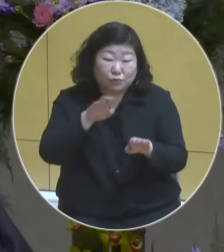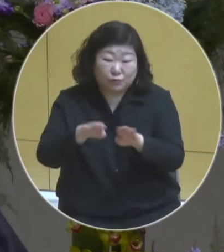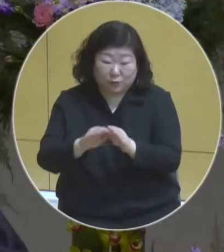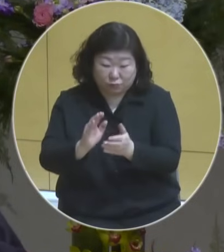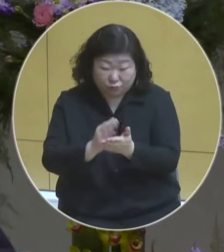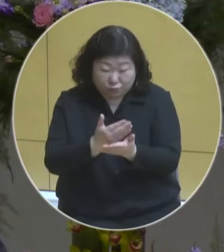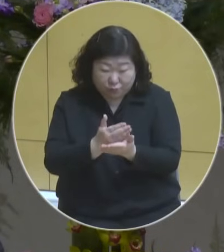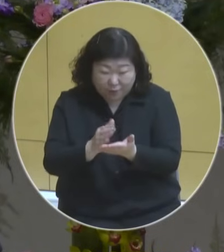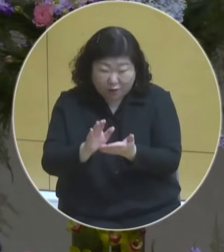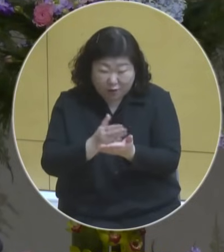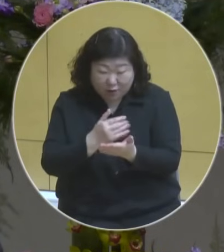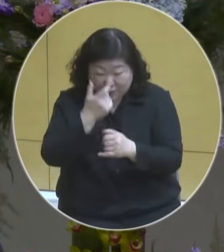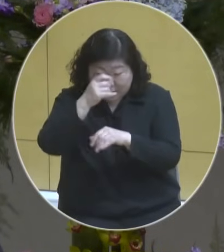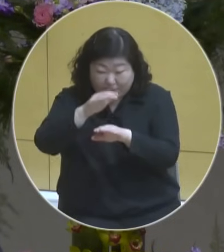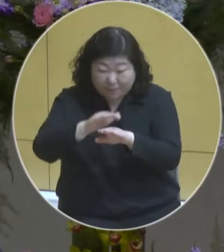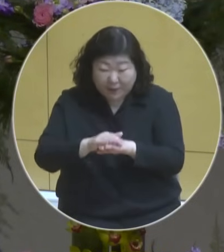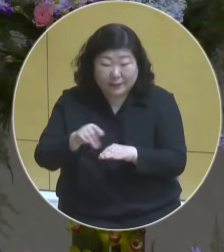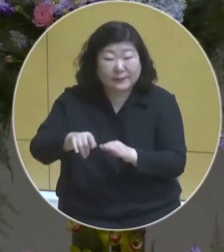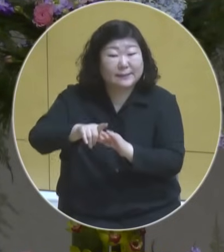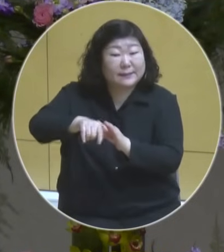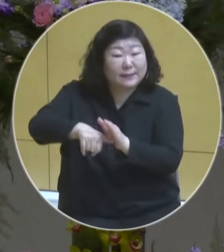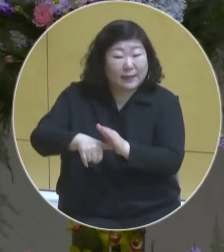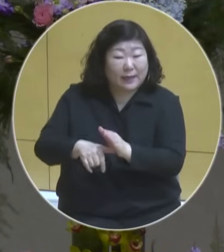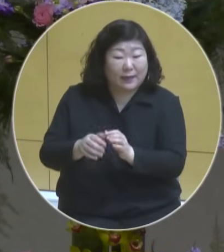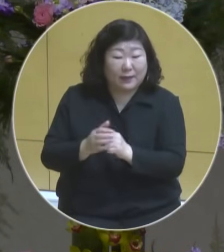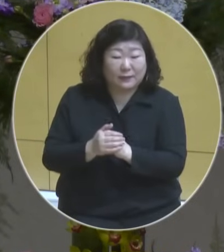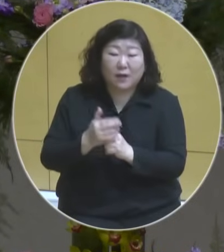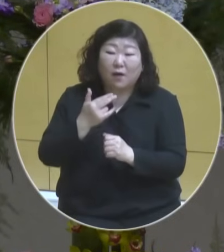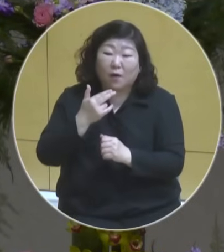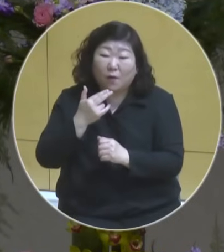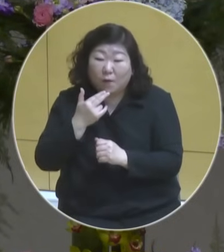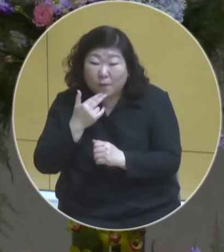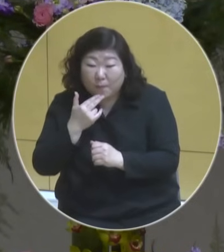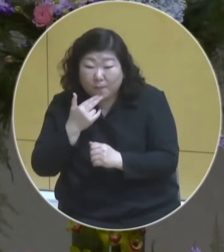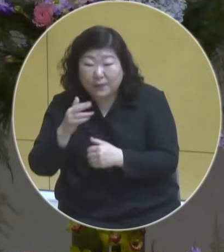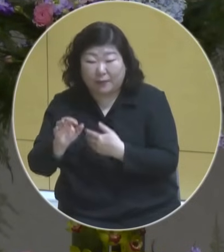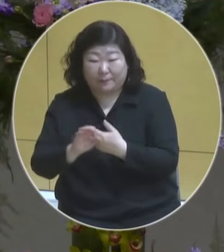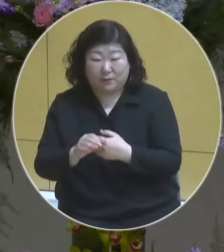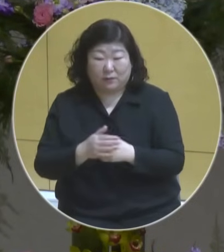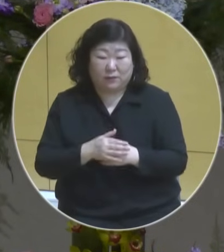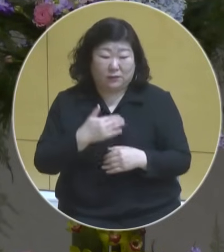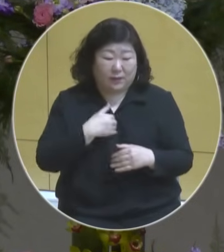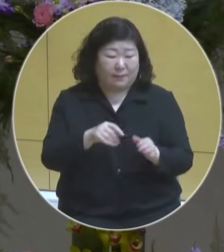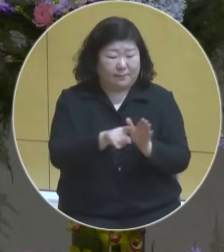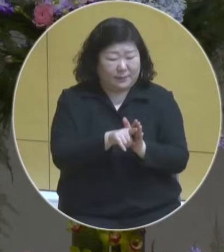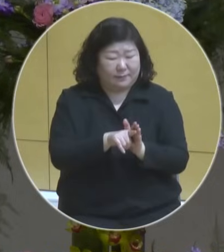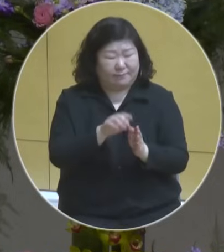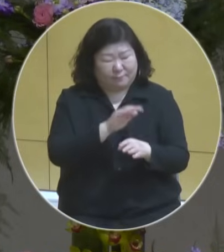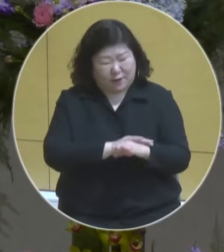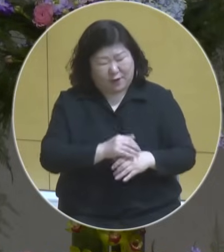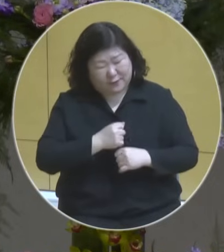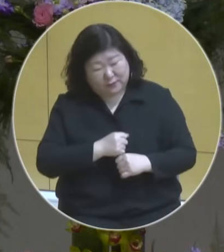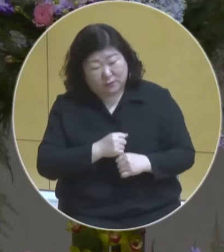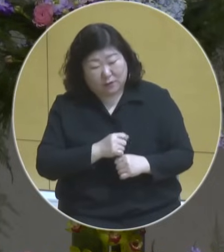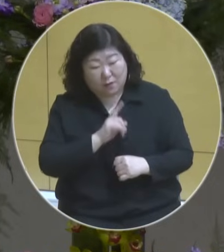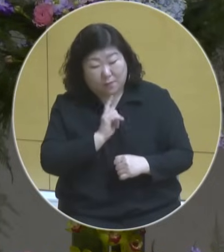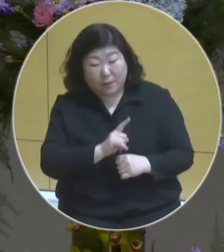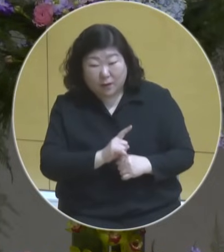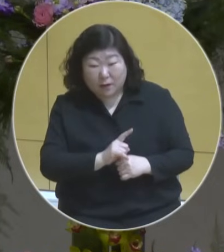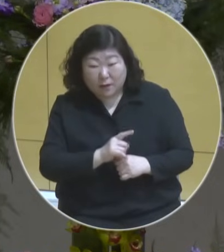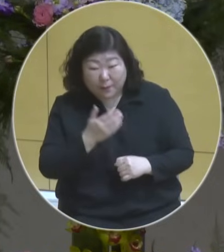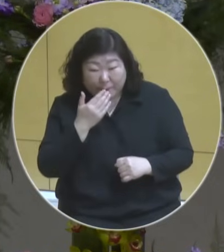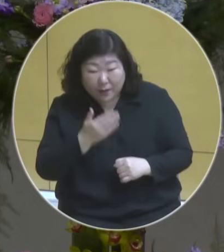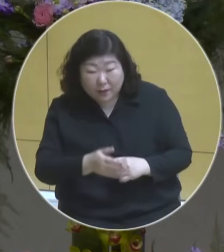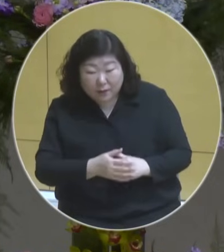구별해서 예배드리는이 시간을 갖지 않으면서도 불구하고 나는 신앙을 지키고 있다고 얘기할 수 있는 사람이